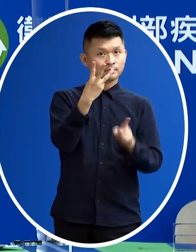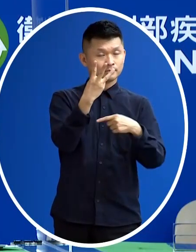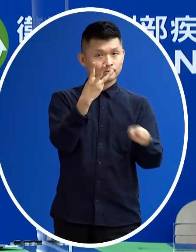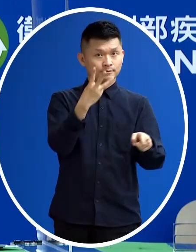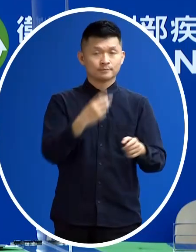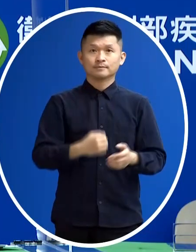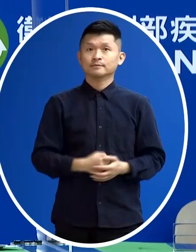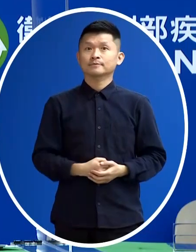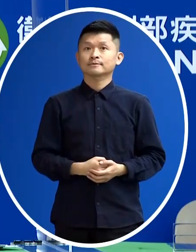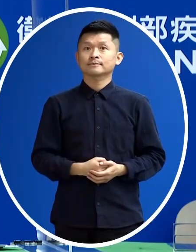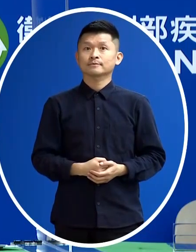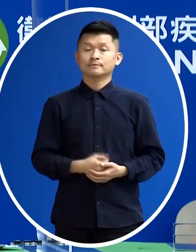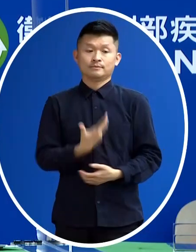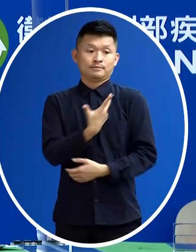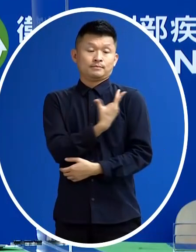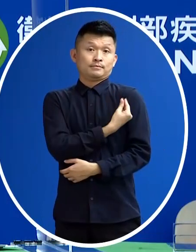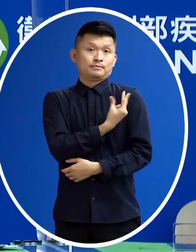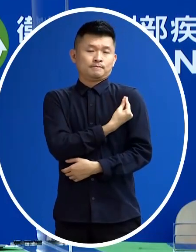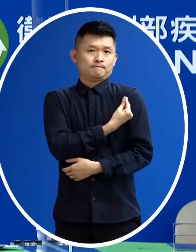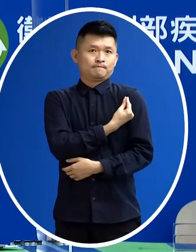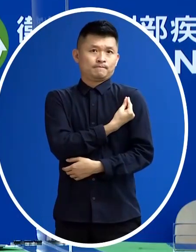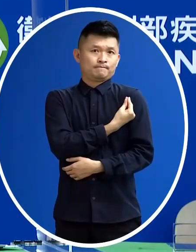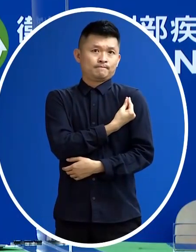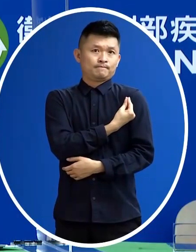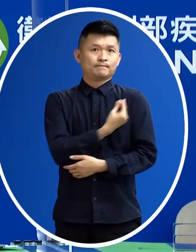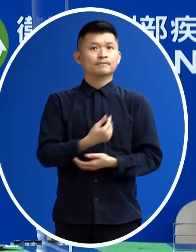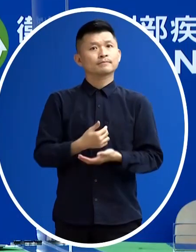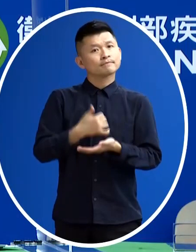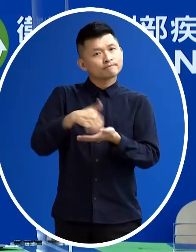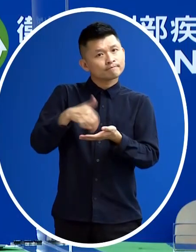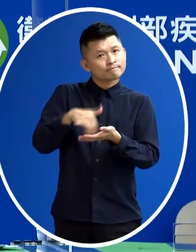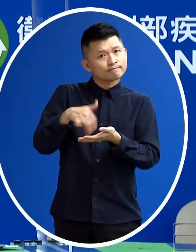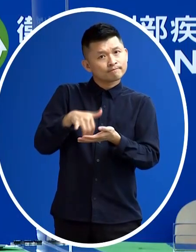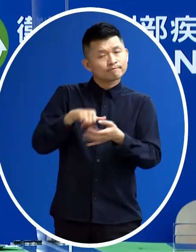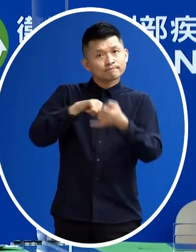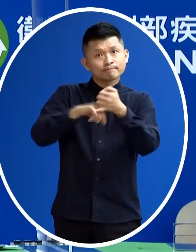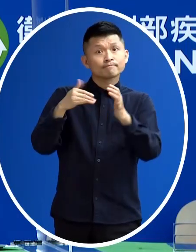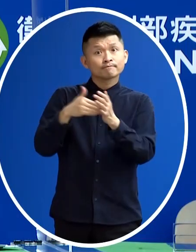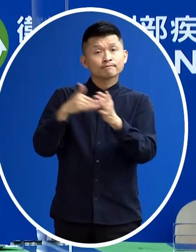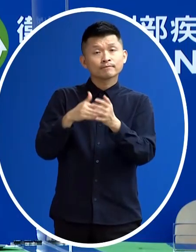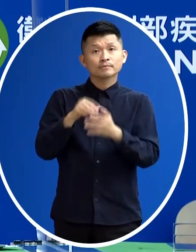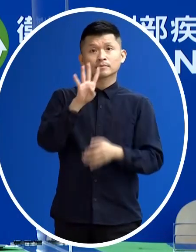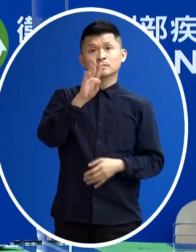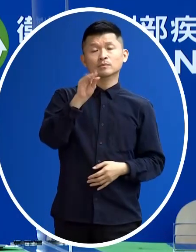22万2893人。那接种第一剂的已完成预约人数是